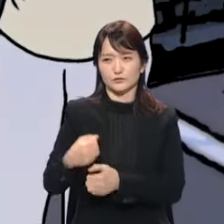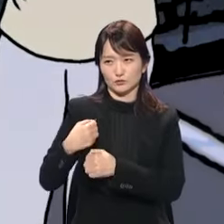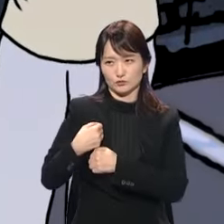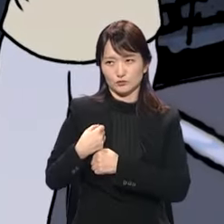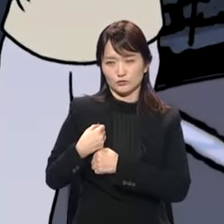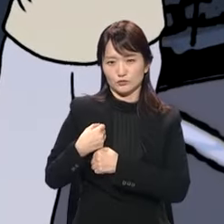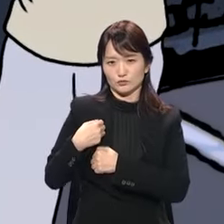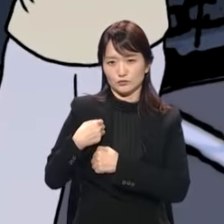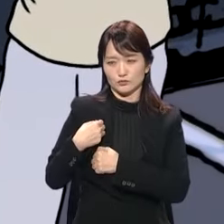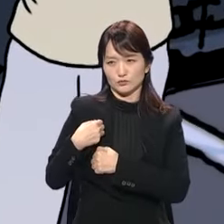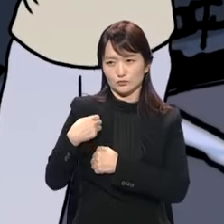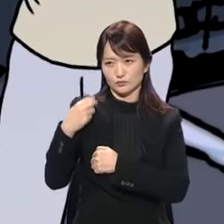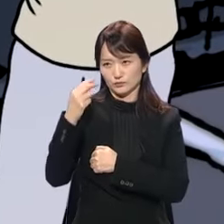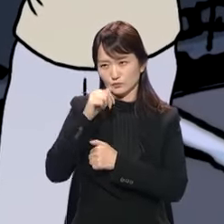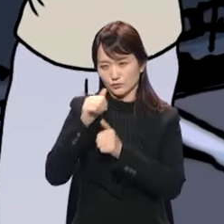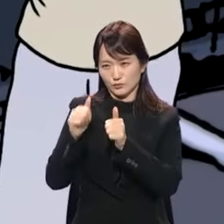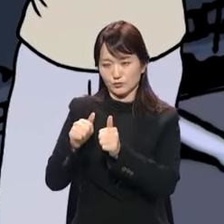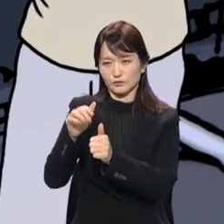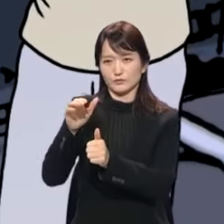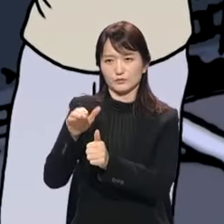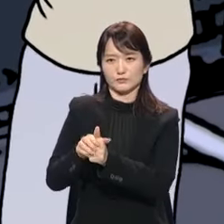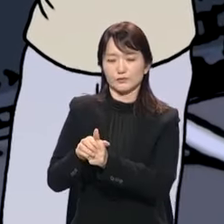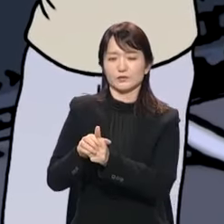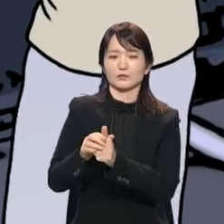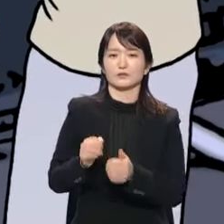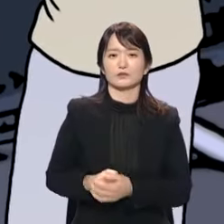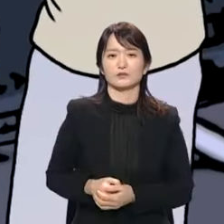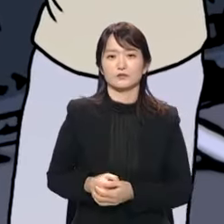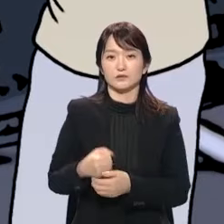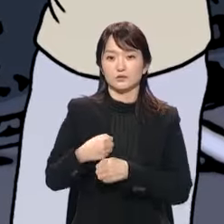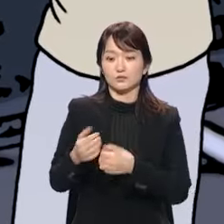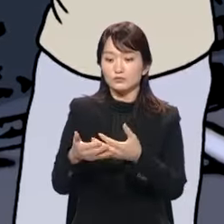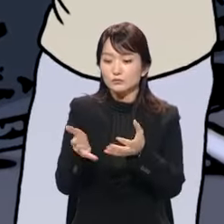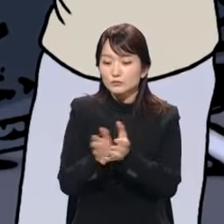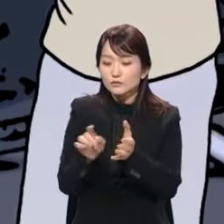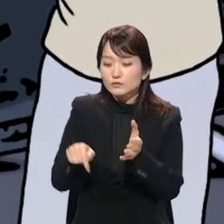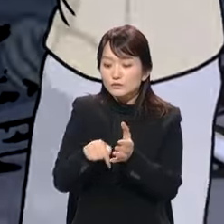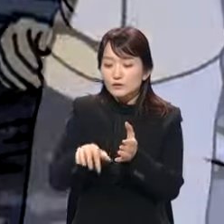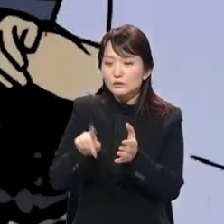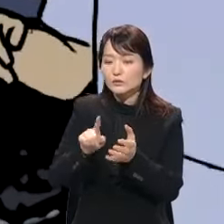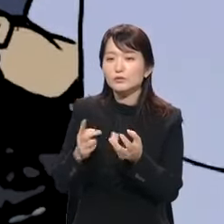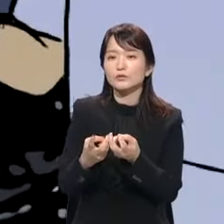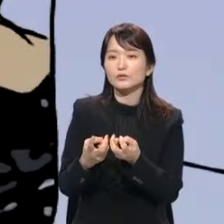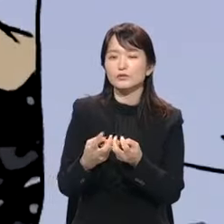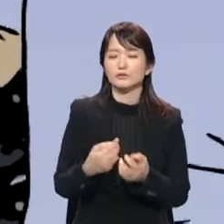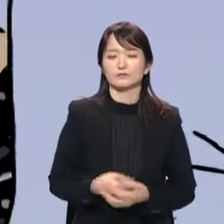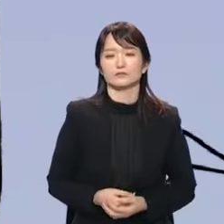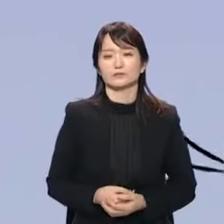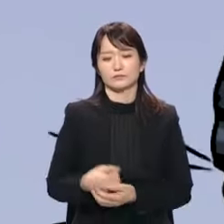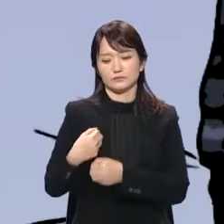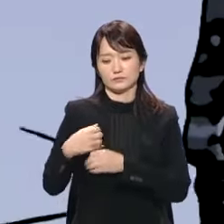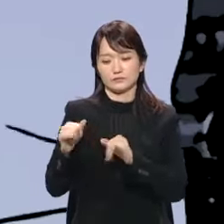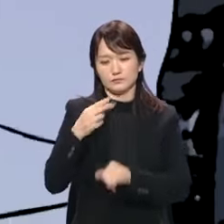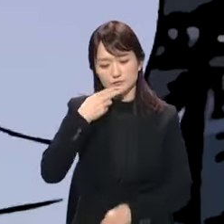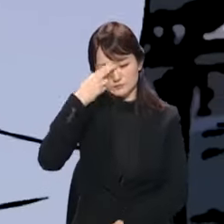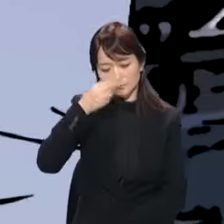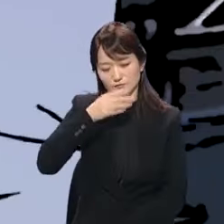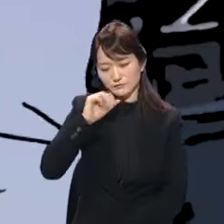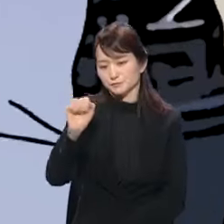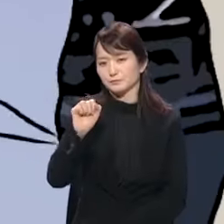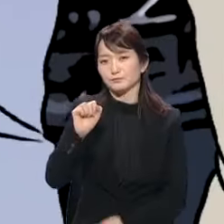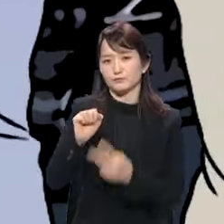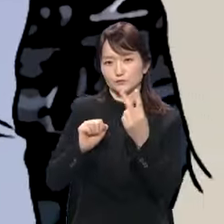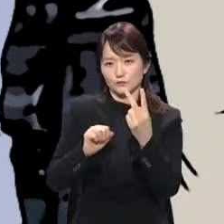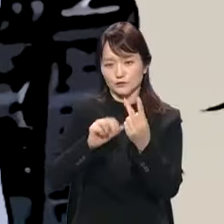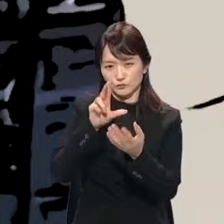그렇죠 해당 군부대에서이 가겠습 이거 아 이제 군인이 이제 이렇게 범죄 음주운전 같은 거 할 때는 두 가지가 문제가 돼요